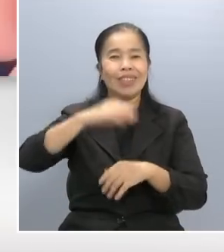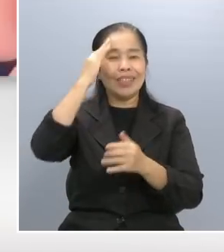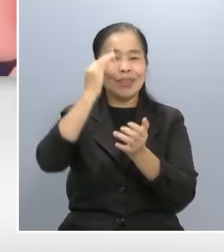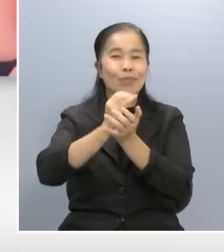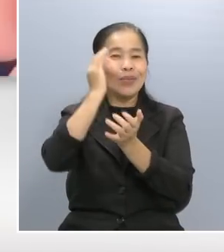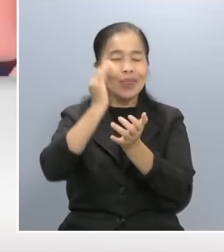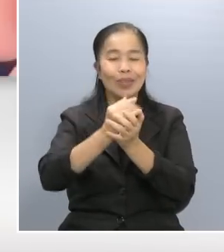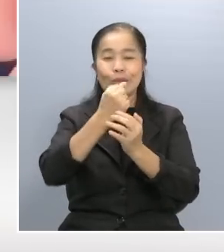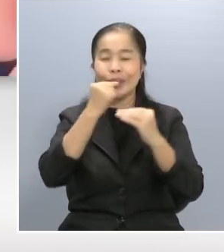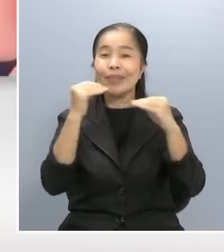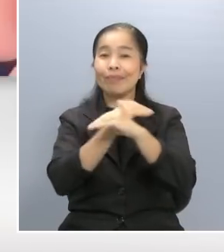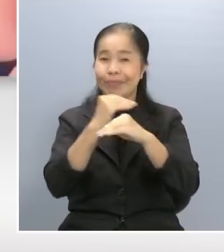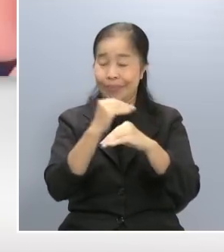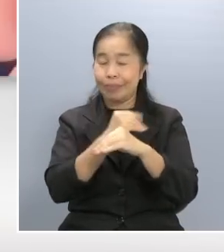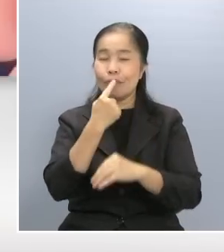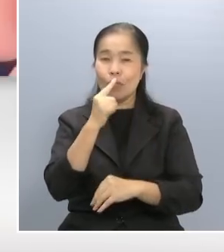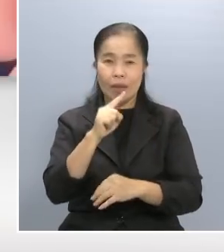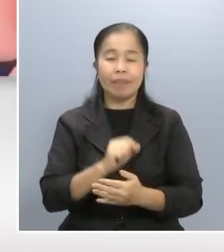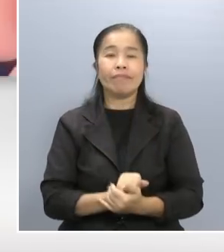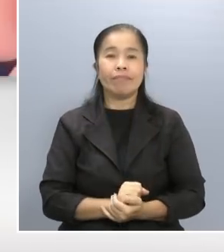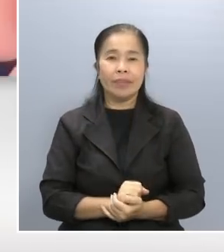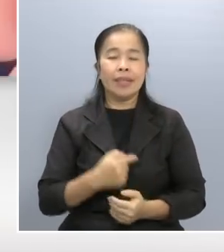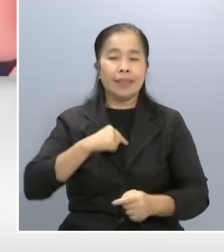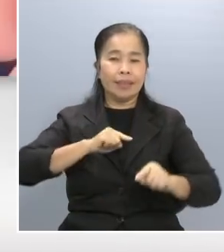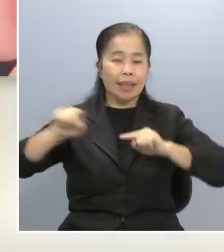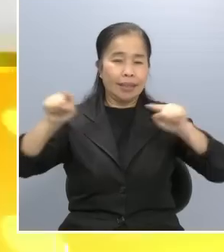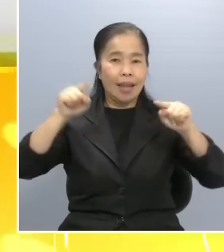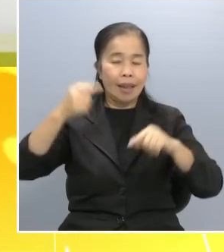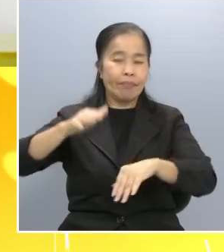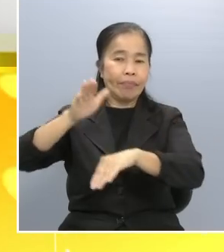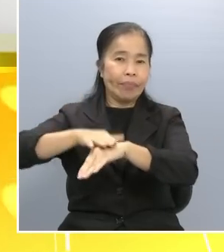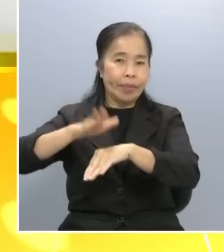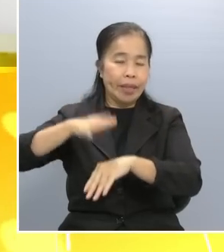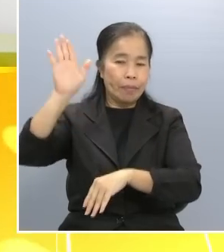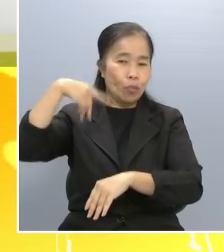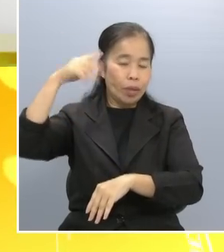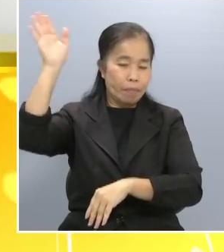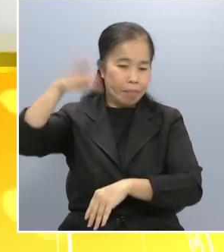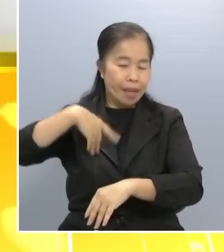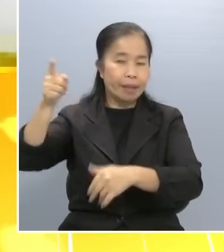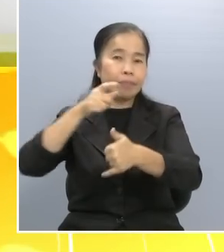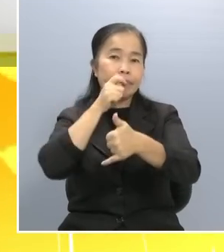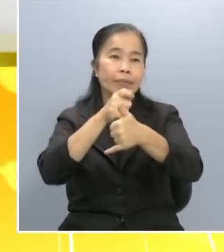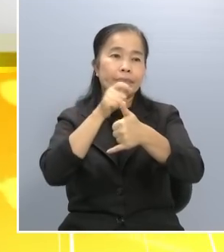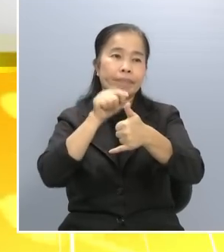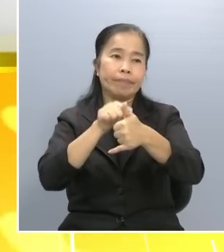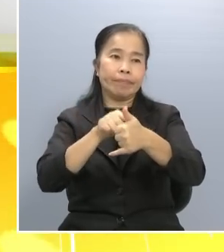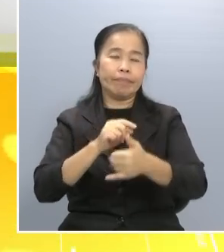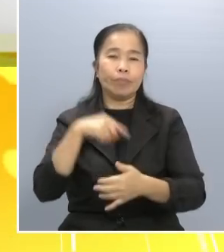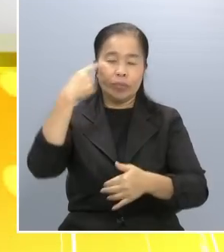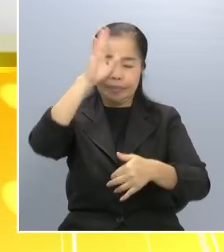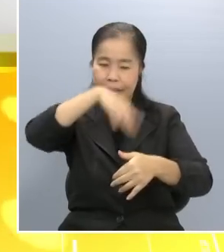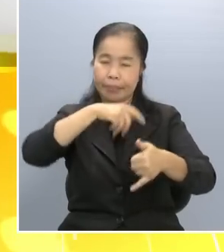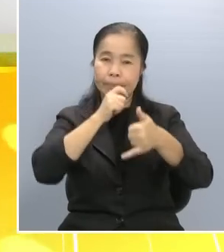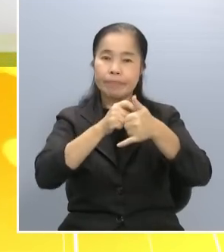ตรำดรงศักดิ์กิตติประพัฒน์บอกได้สั่งการให้เรียกตัวมาสอบสวนสอบปากคำนี้อ่ะค่ะ